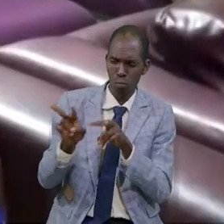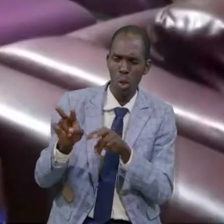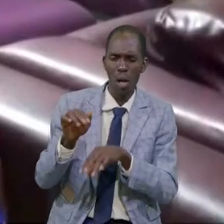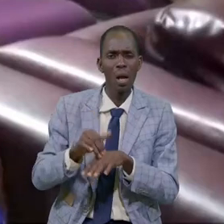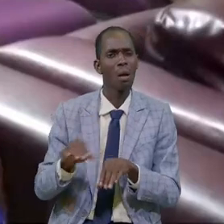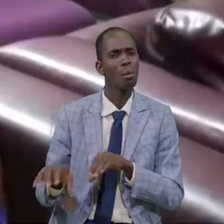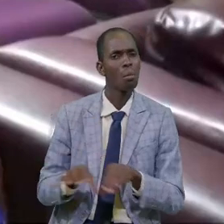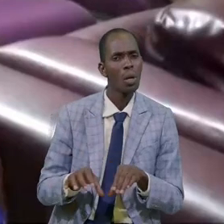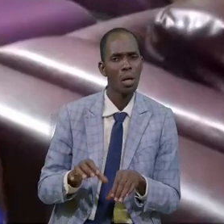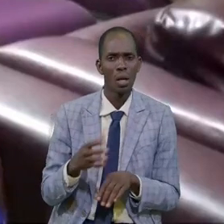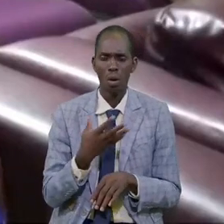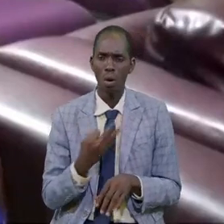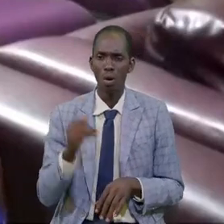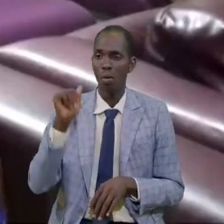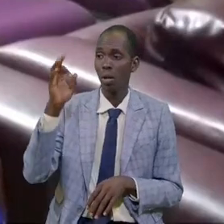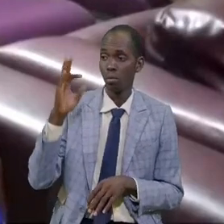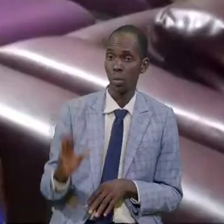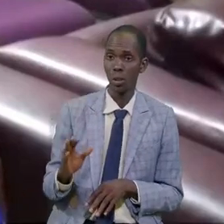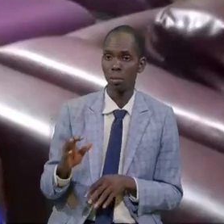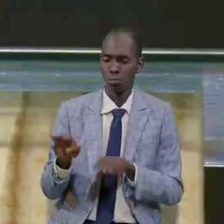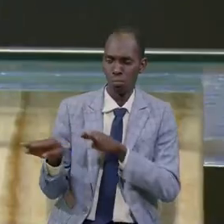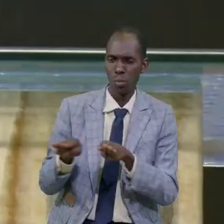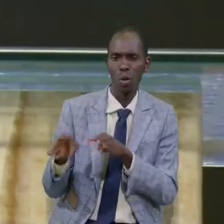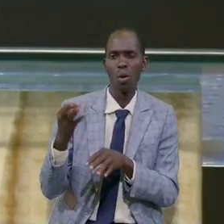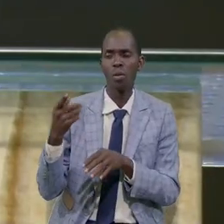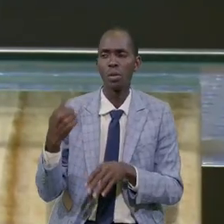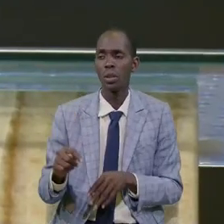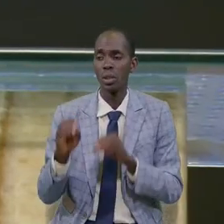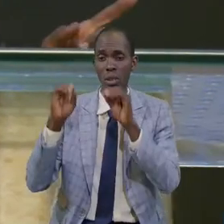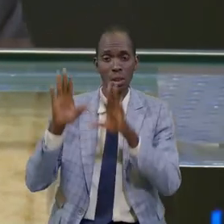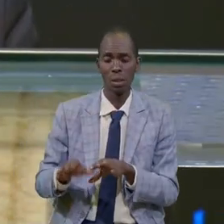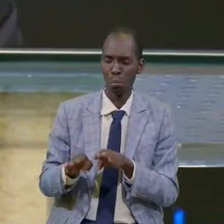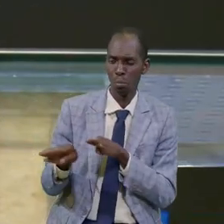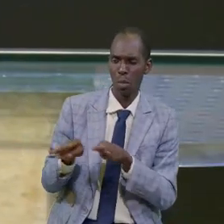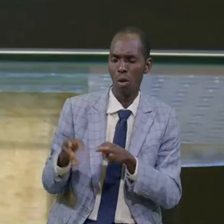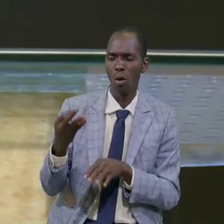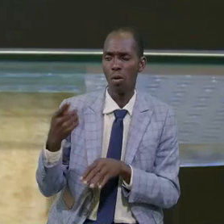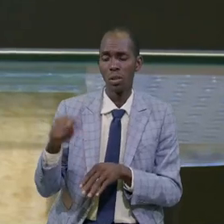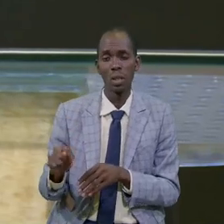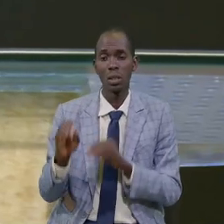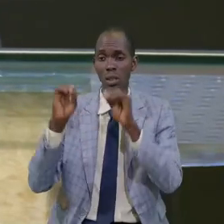l'action et le style de vie du prédicateur, du pasteur, du ministre,